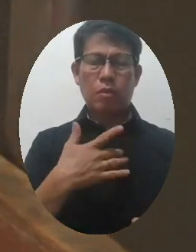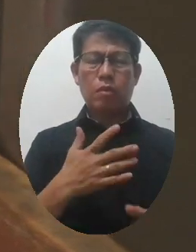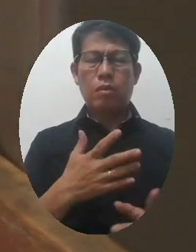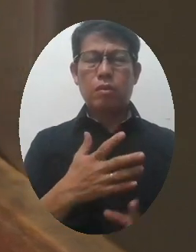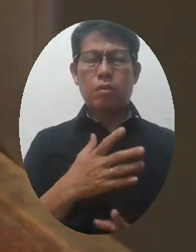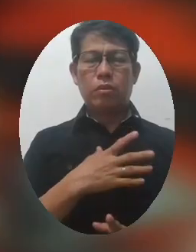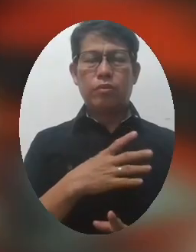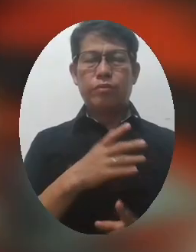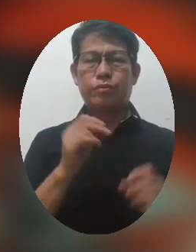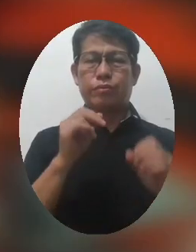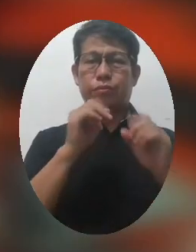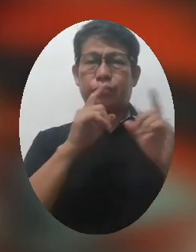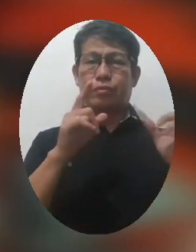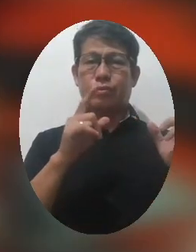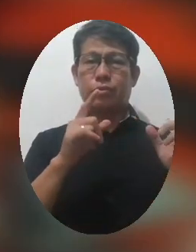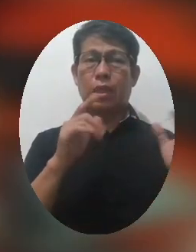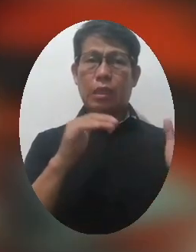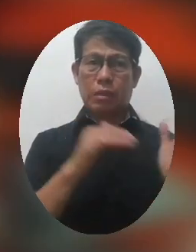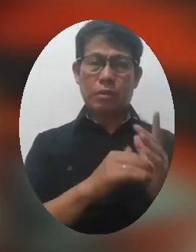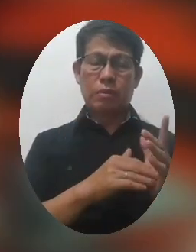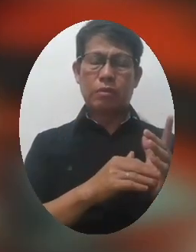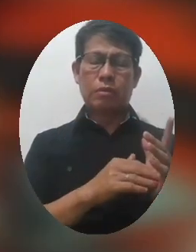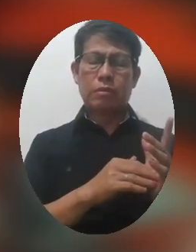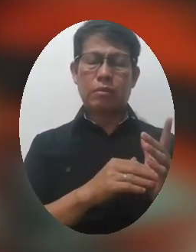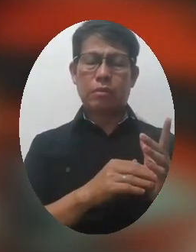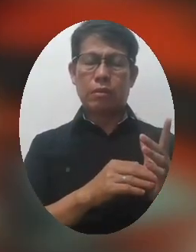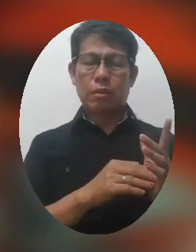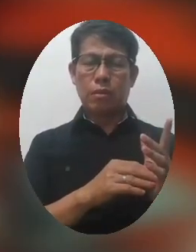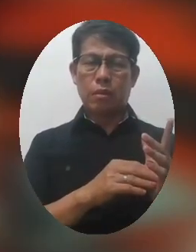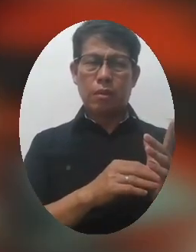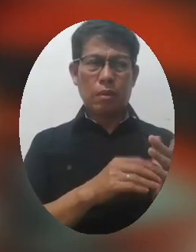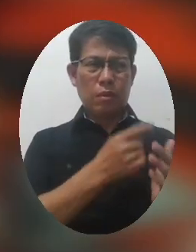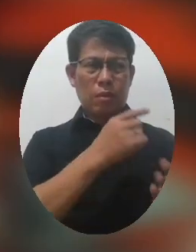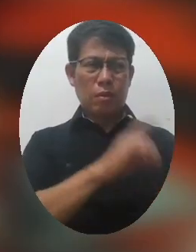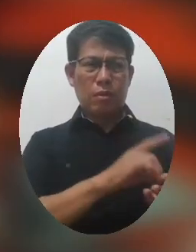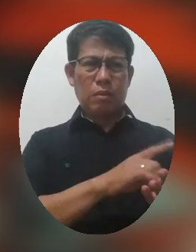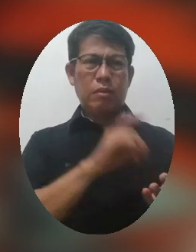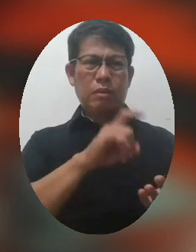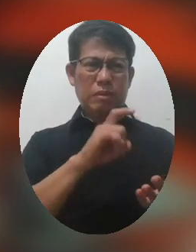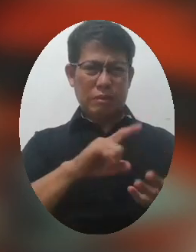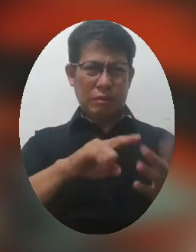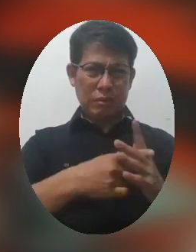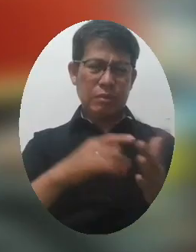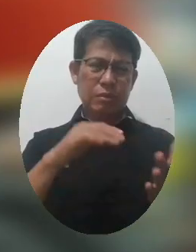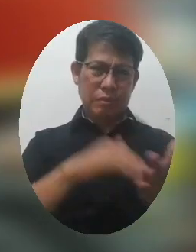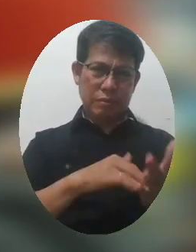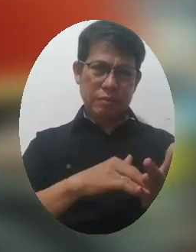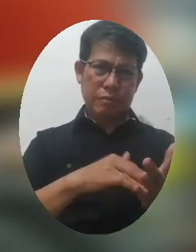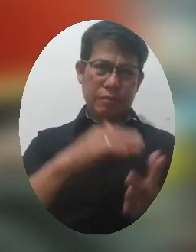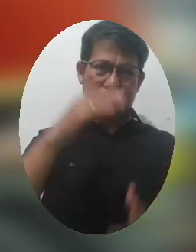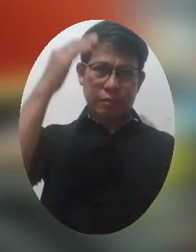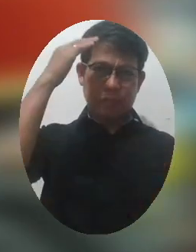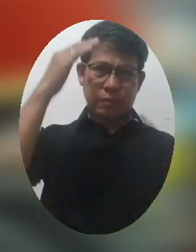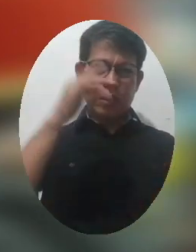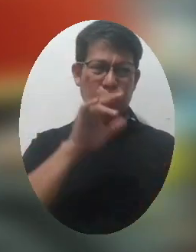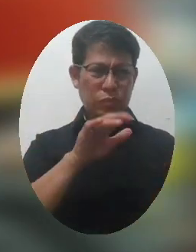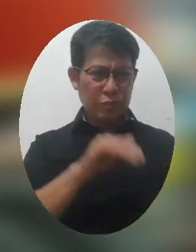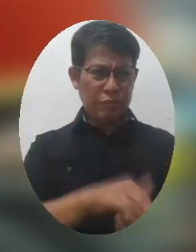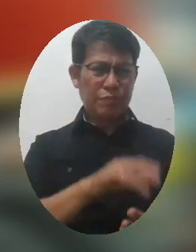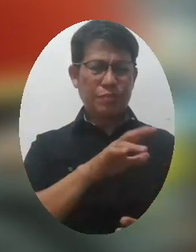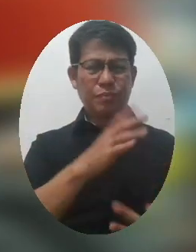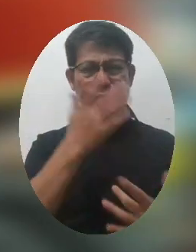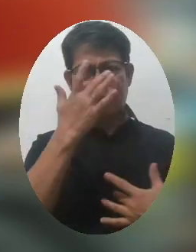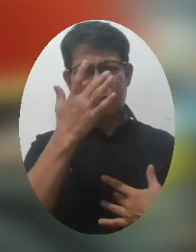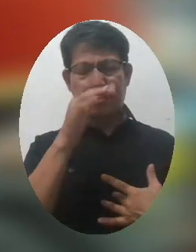Kaya ikinagulat nila ang pag-relapse ng sakit ng bata. Hindi matanggap ni Nanette ang pagbabalik sakit ni